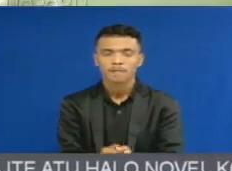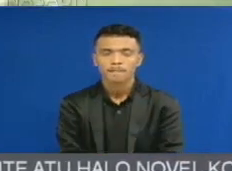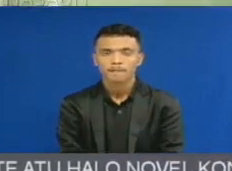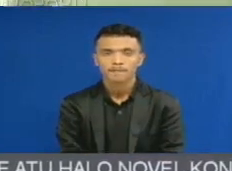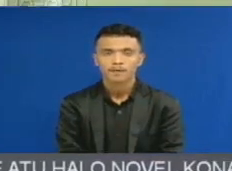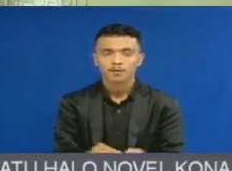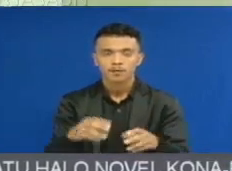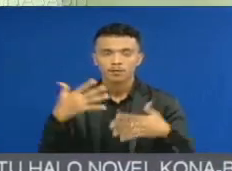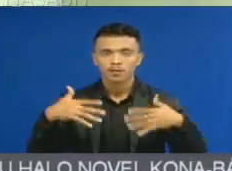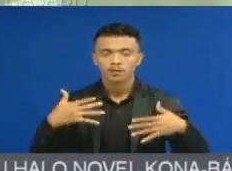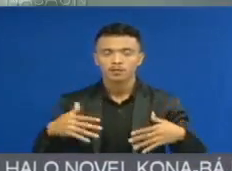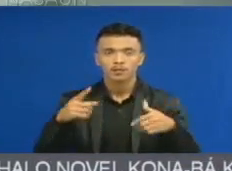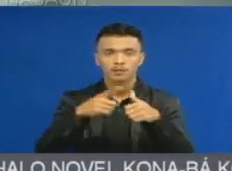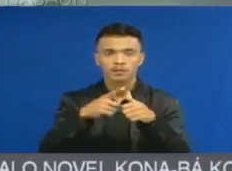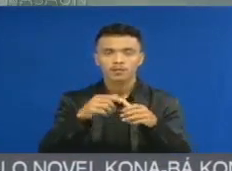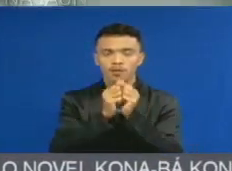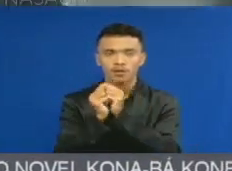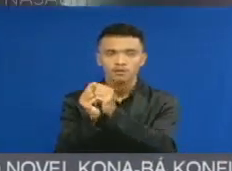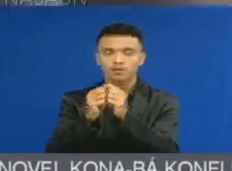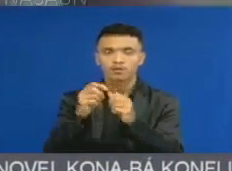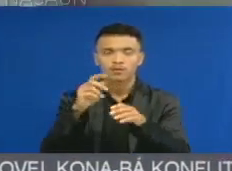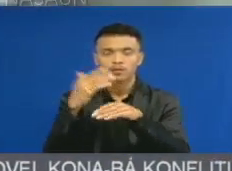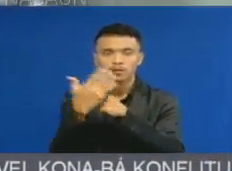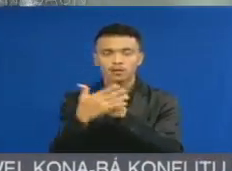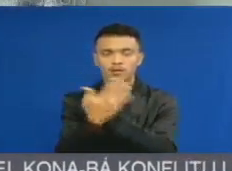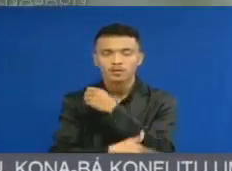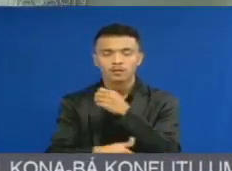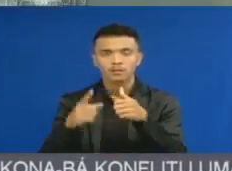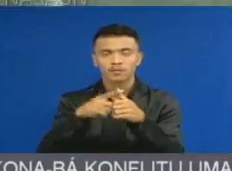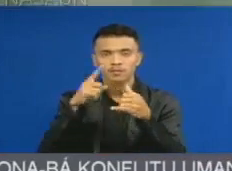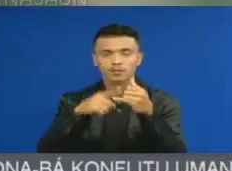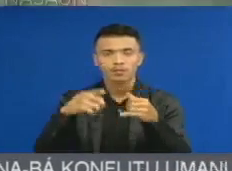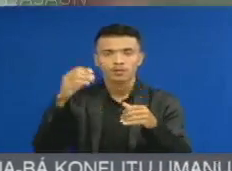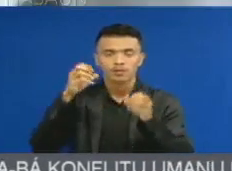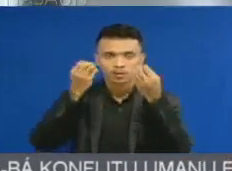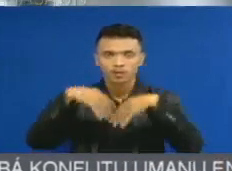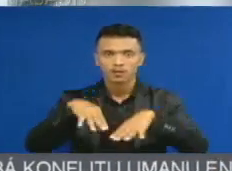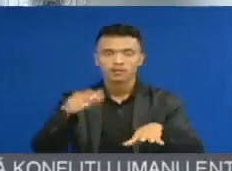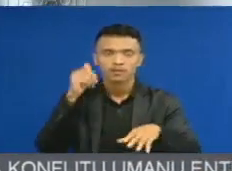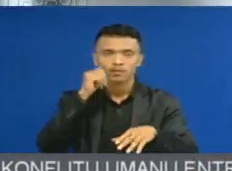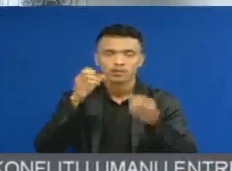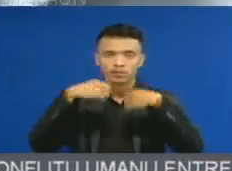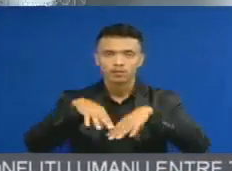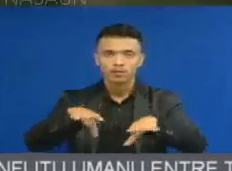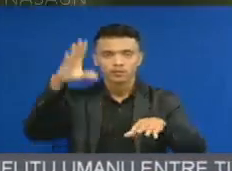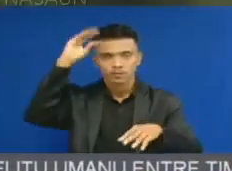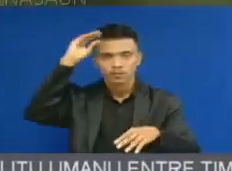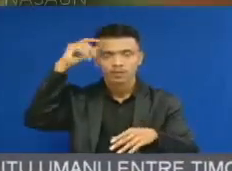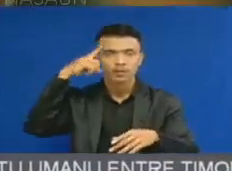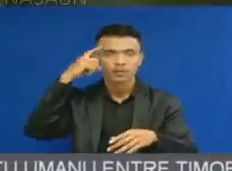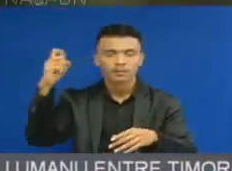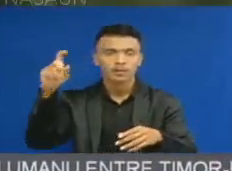Reorganização funo de abut metem husi rai ulung tora ikun. Husi tasi feto to tasi mane, tande xadana nye